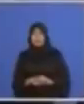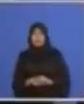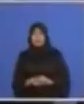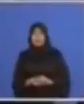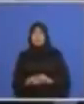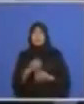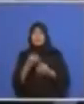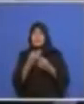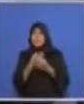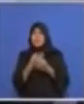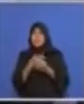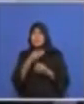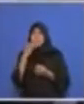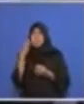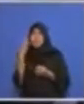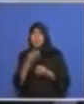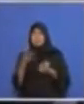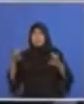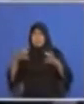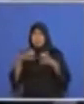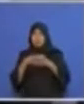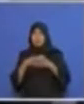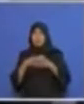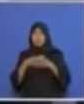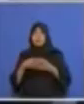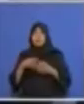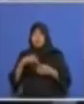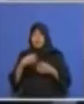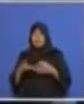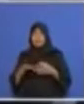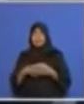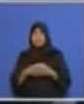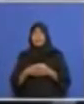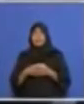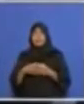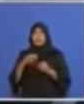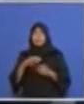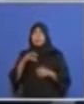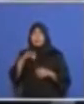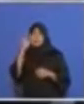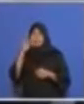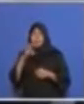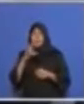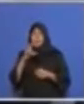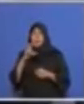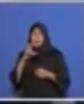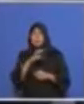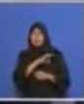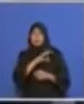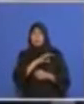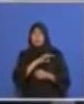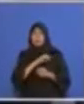Selamat bergabung kembali di debat publik pertama pemilhan gubernur Sulawesi Selatan 2018 kali